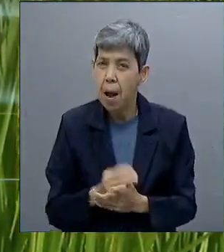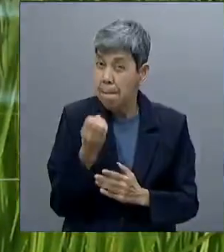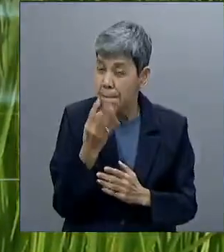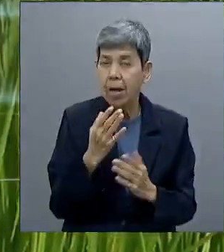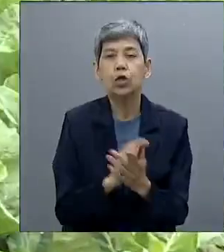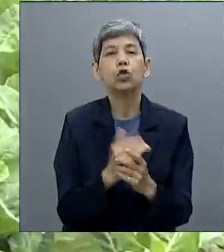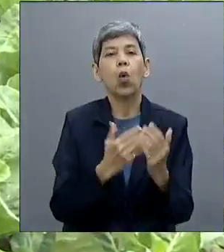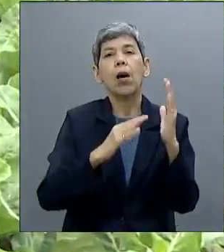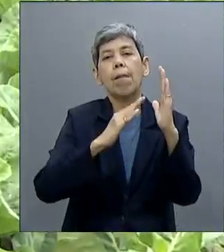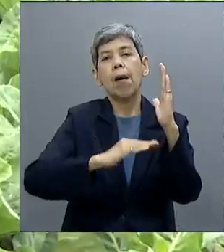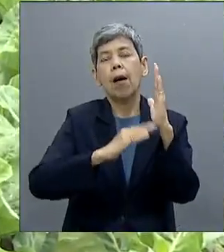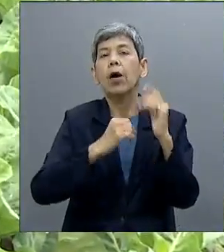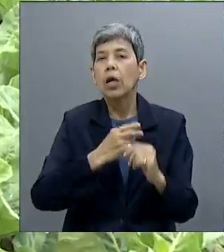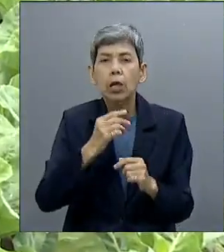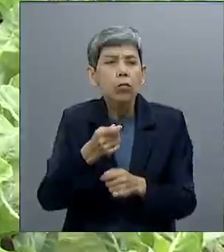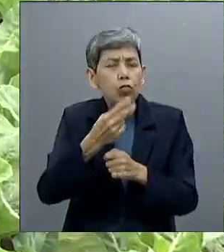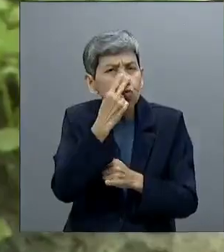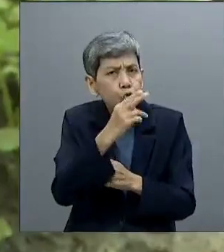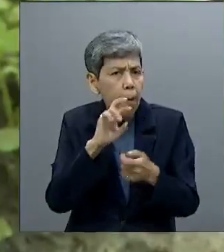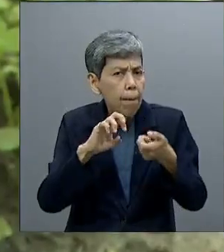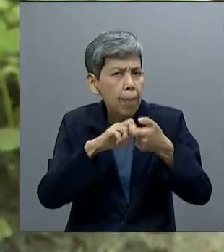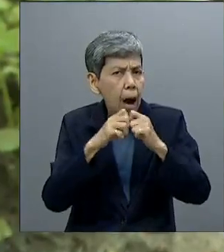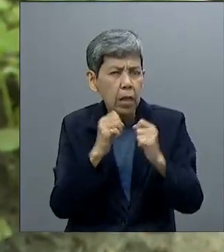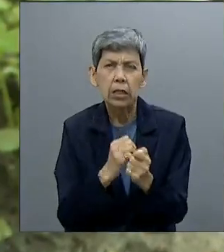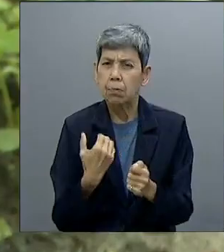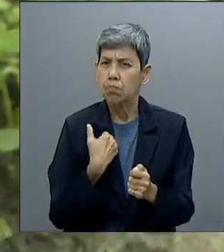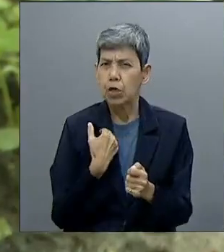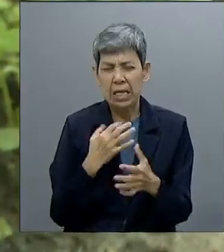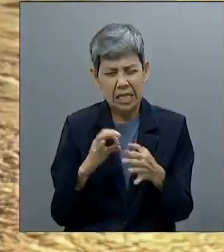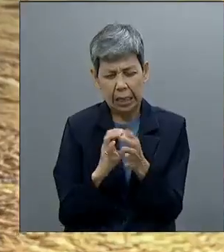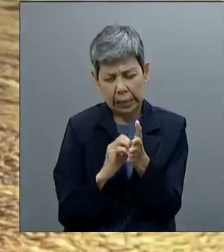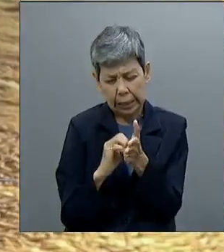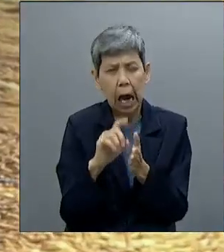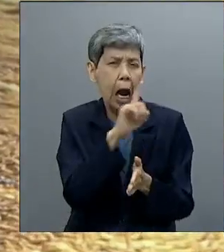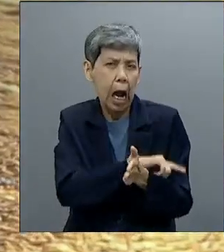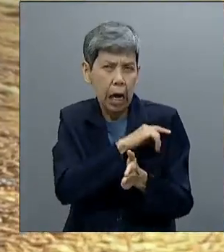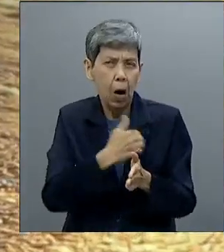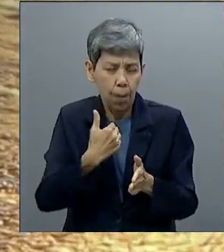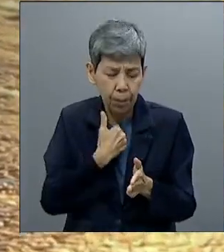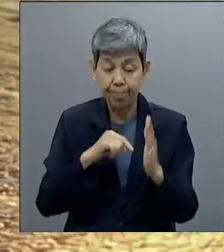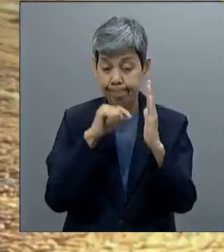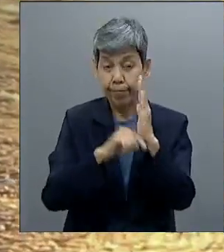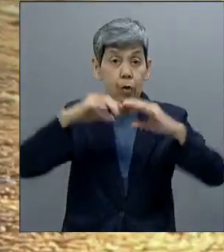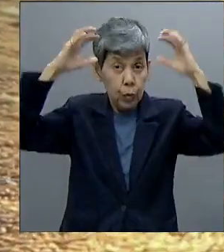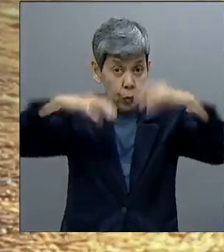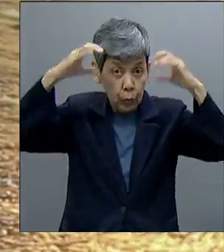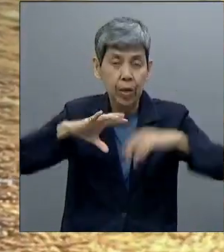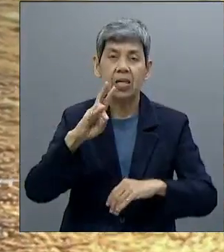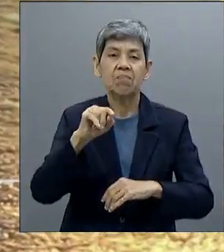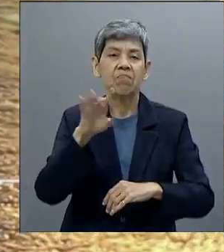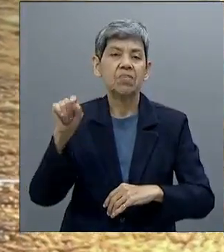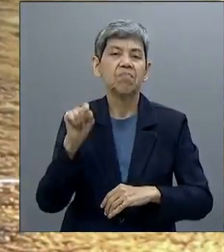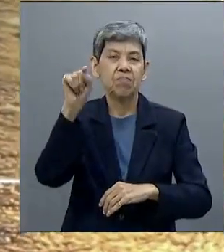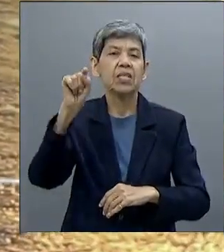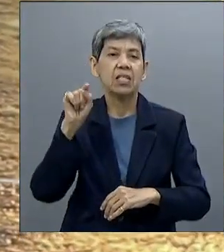อนล่างของภาคขอให้เกษตรกรระวังและป้องกันการระบาดของโรคพืชที่เกิดจากเชื้อราภาคตะวันออกมีฝนฟ้าคะนอง 70-80%